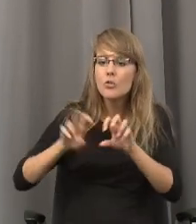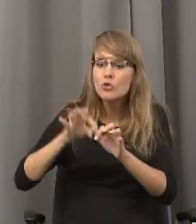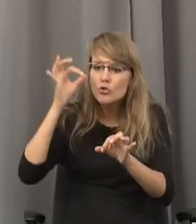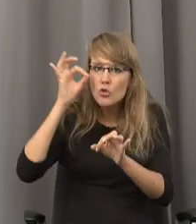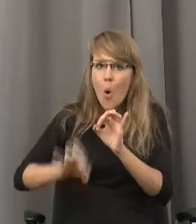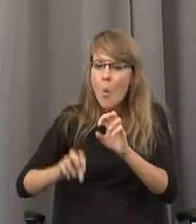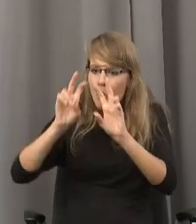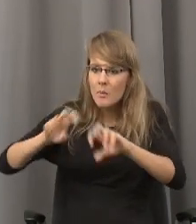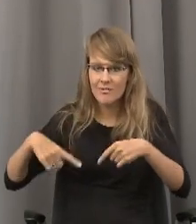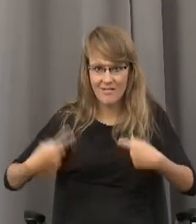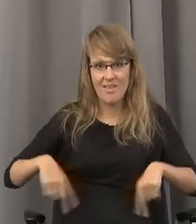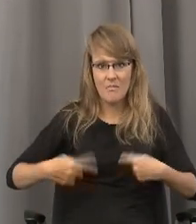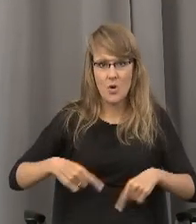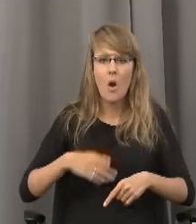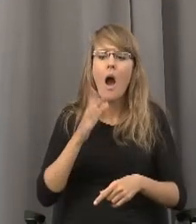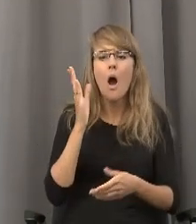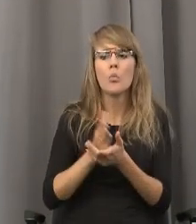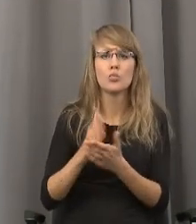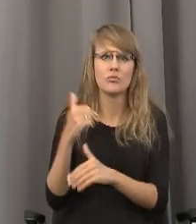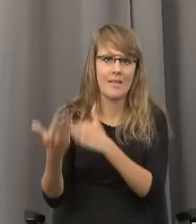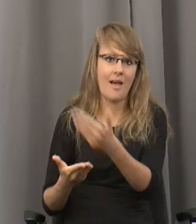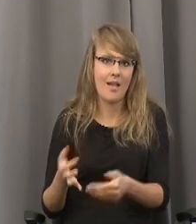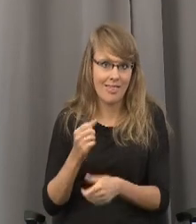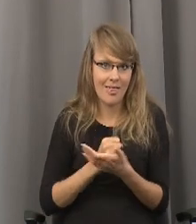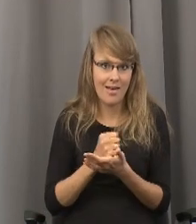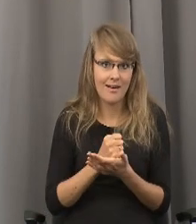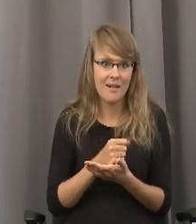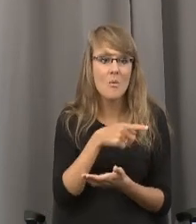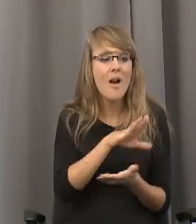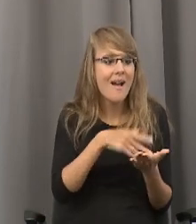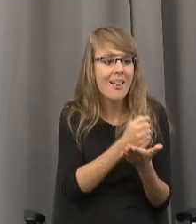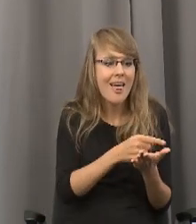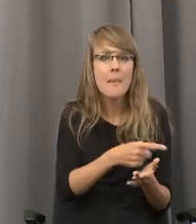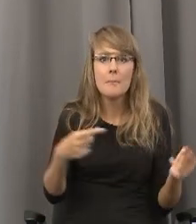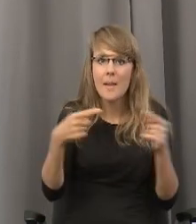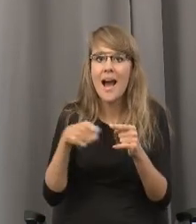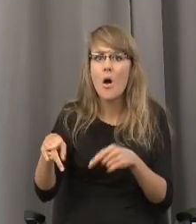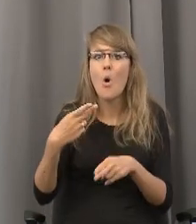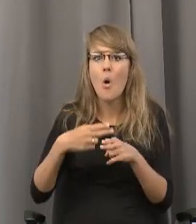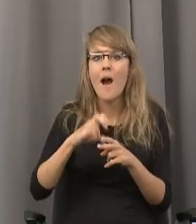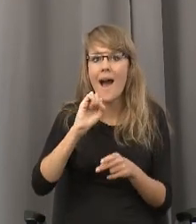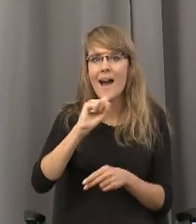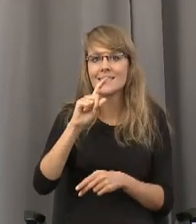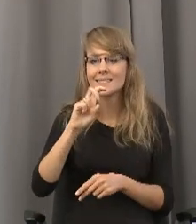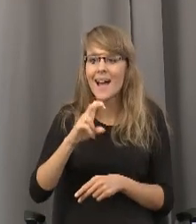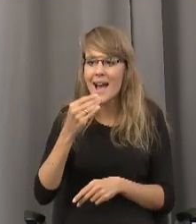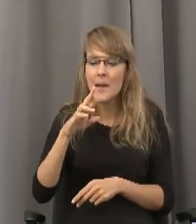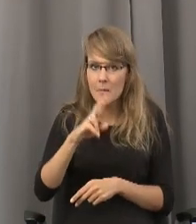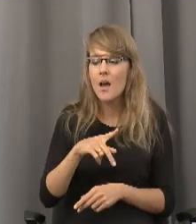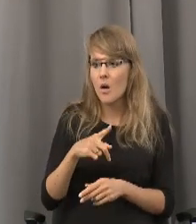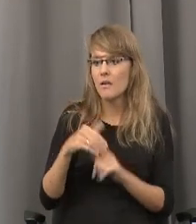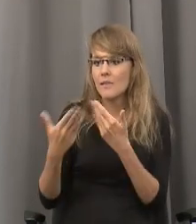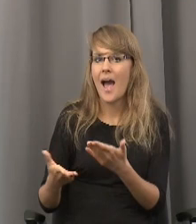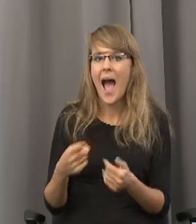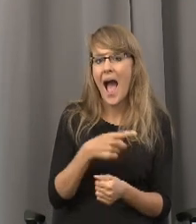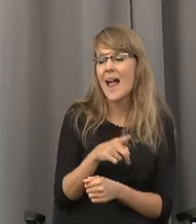leki, które powinny być zapisywane rzeczywiście potwierdzonej chorobie Alzheimera, są zapisywane no, trochę tak spod dużego palca,